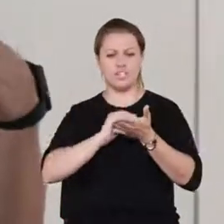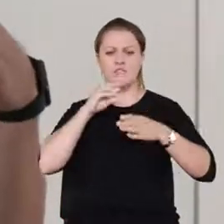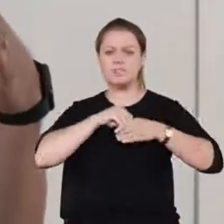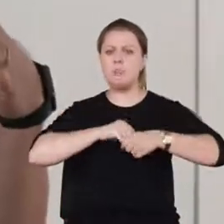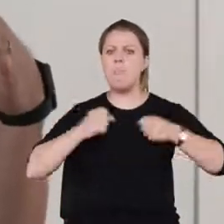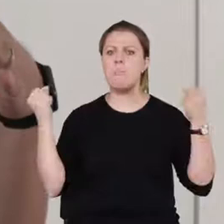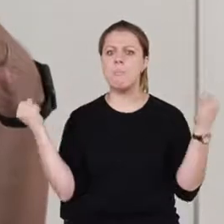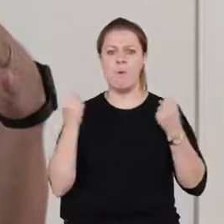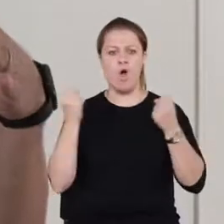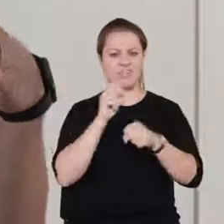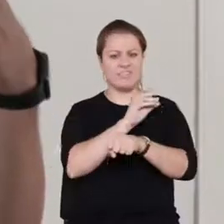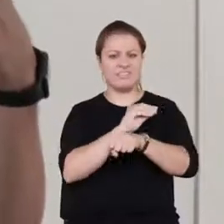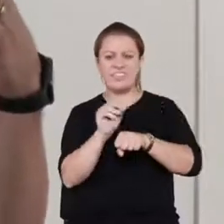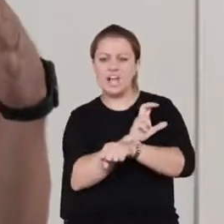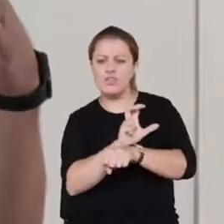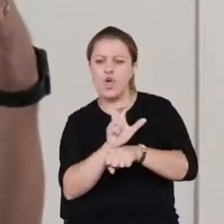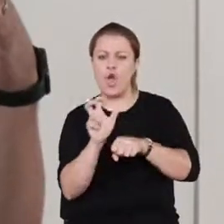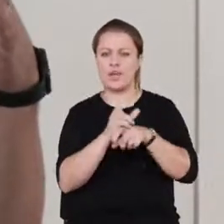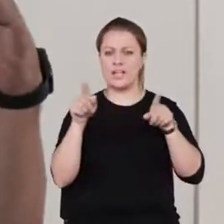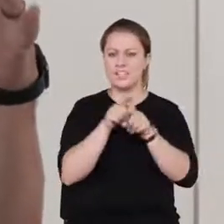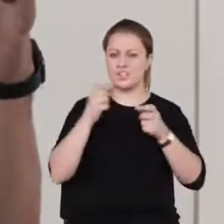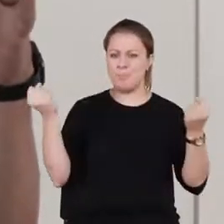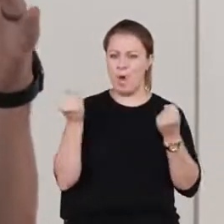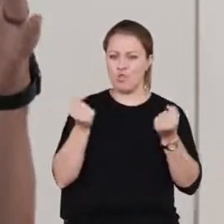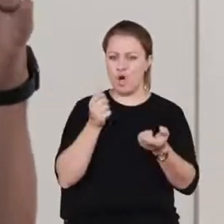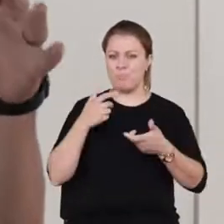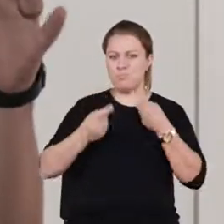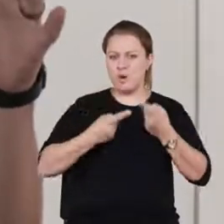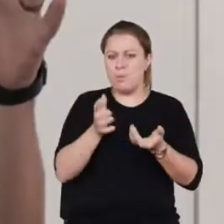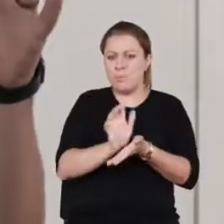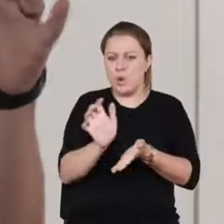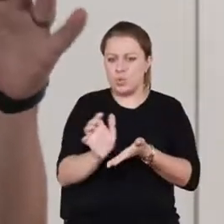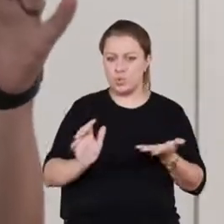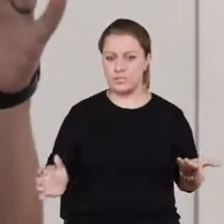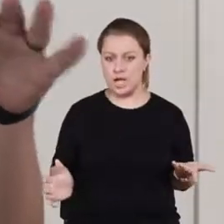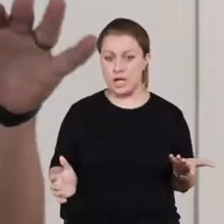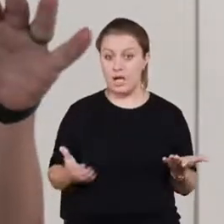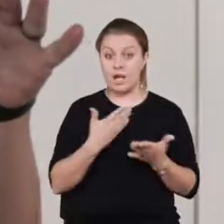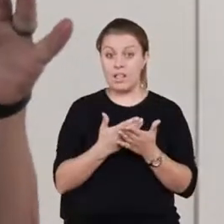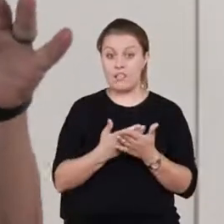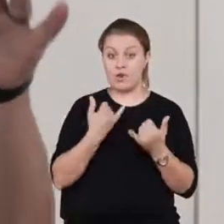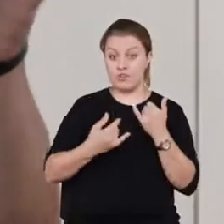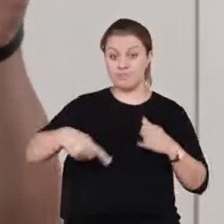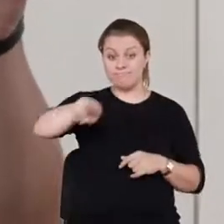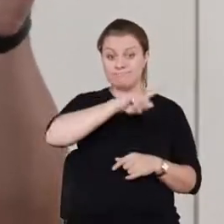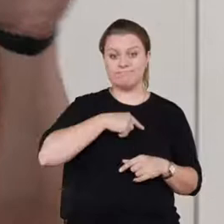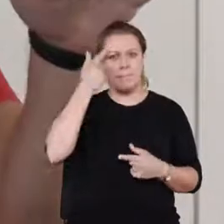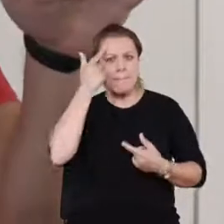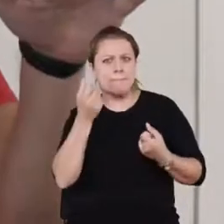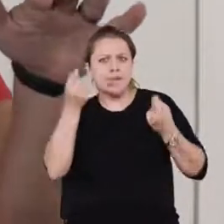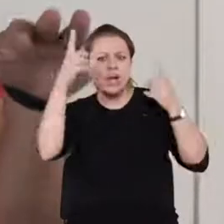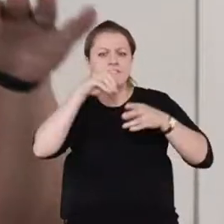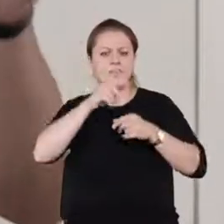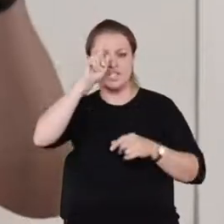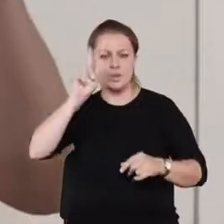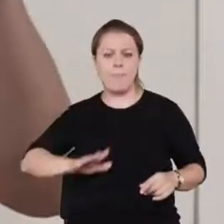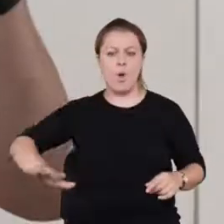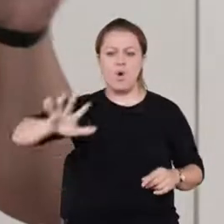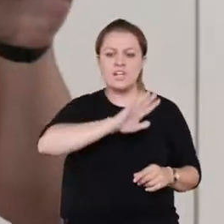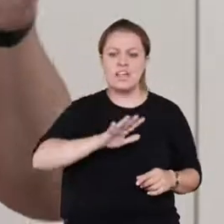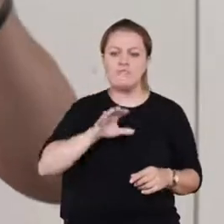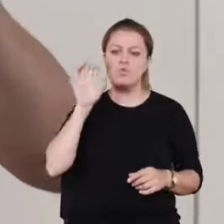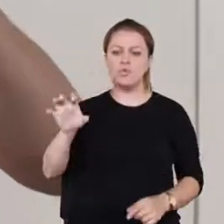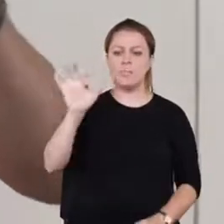wielkiego skoku możliwości produkcyjnych. Zatem jeżeli państwo wyobrażą sobie społeczeństwo feudalne jako społeczeństwo statyczne,